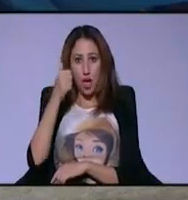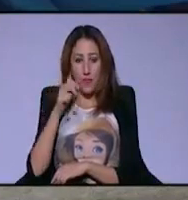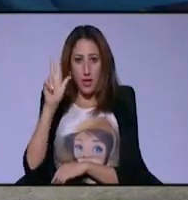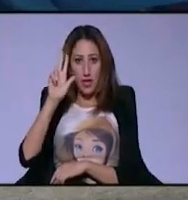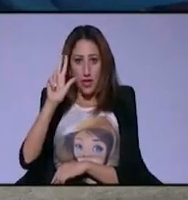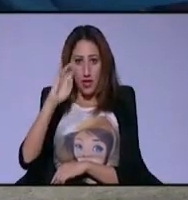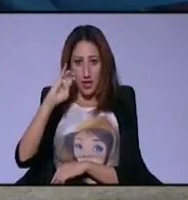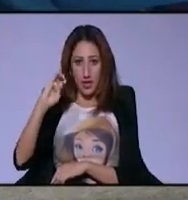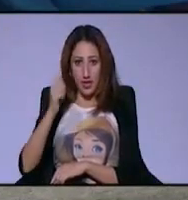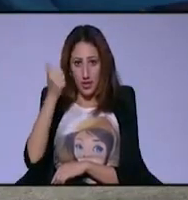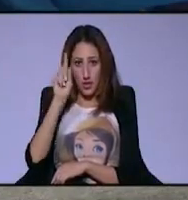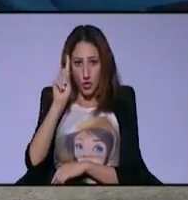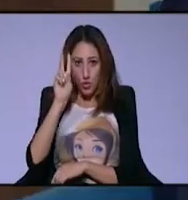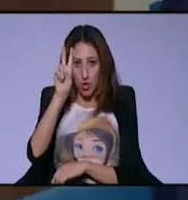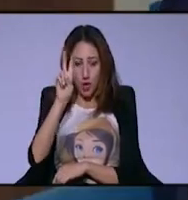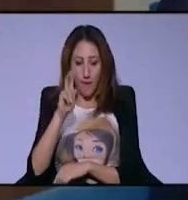صلى الله عليه وسلم